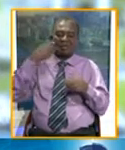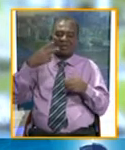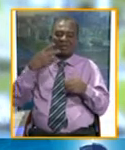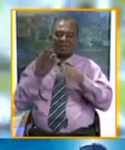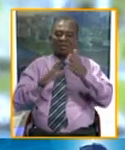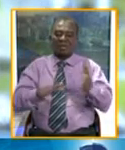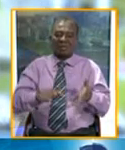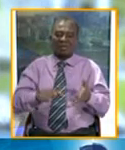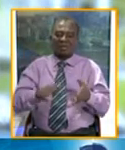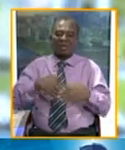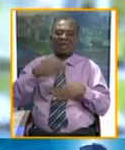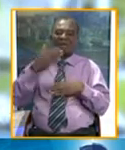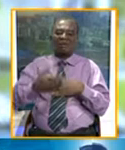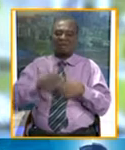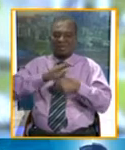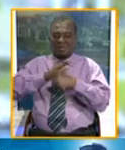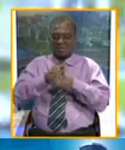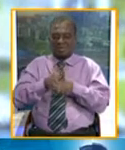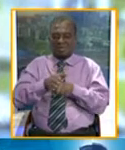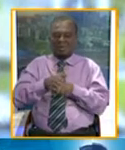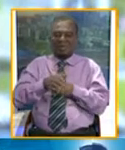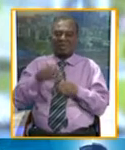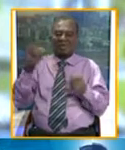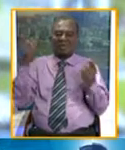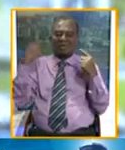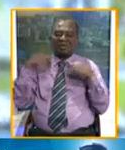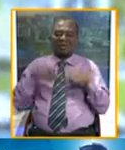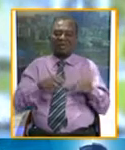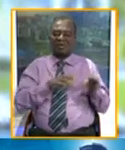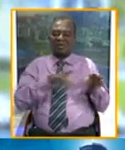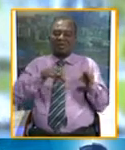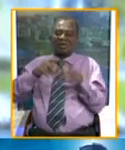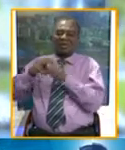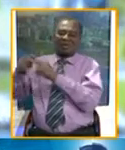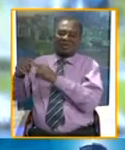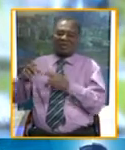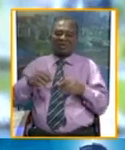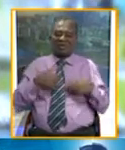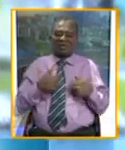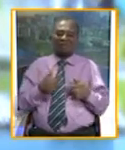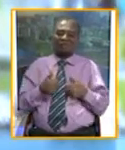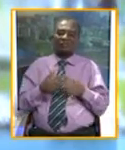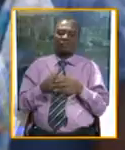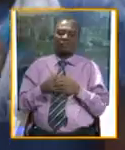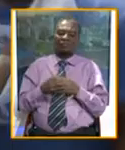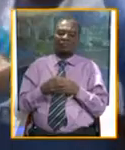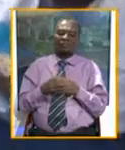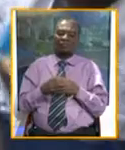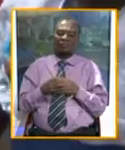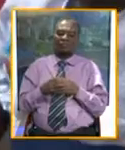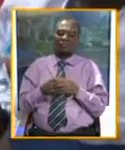décédé des suites du coronavirus lors de son évacuation sanitaire vers la France.